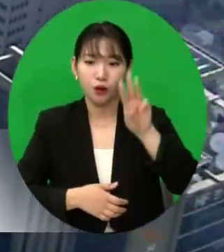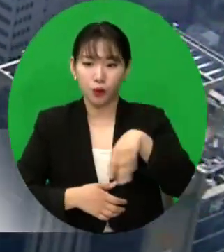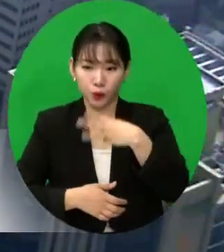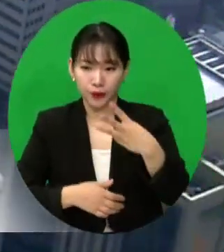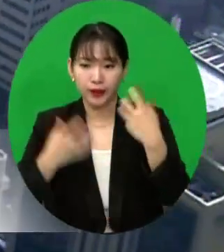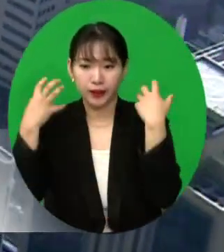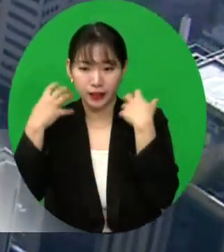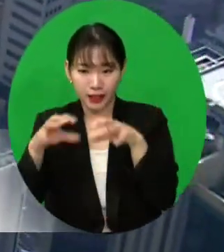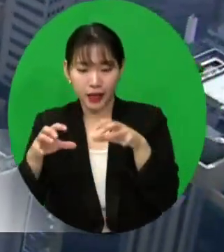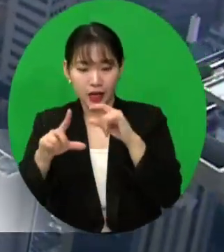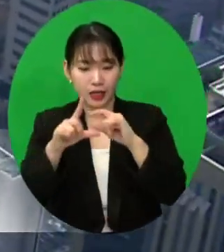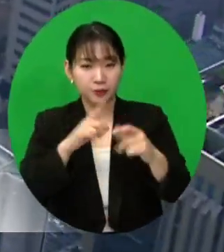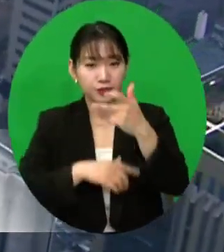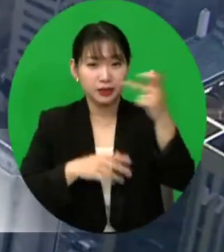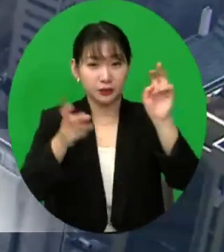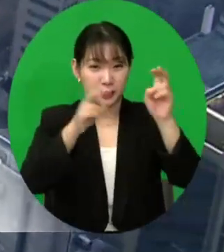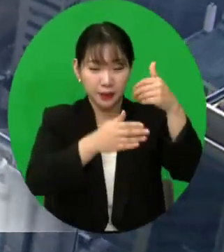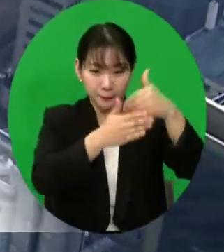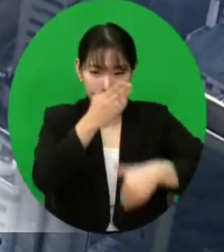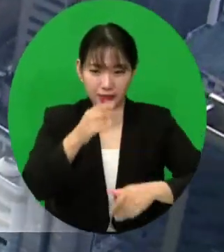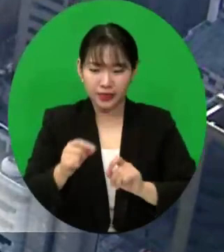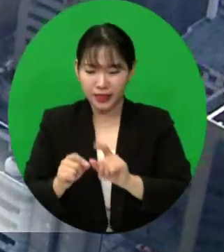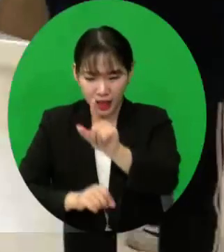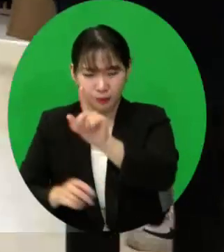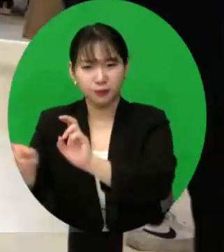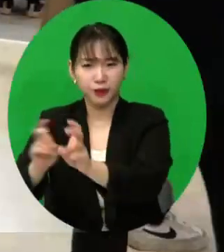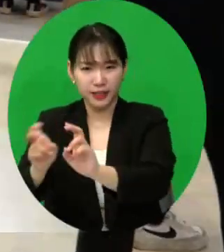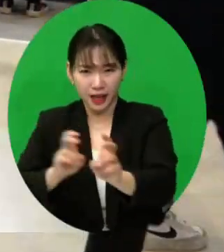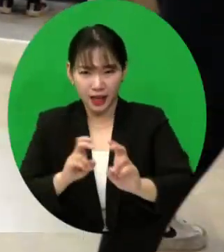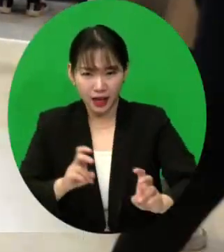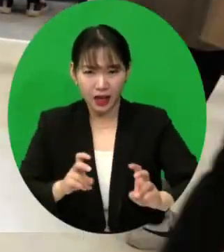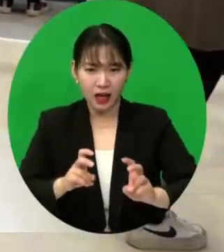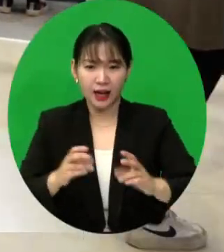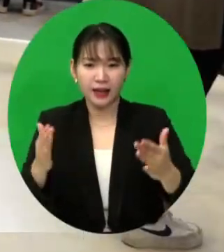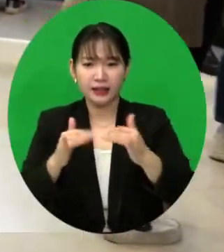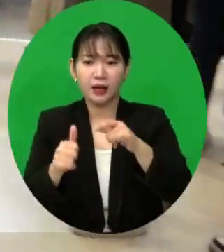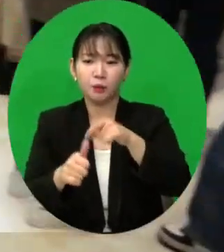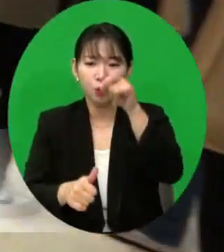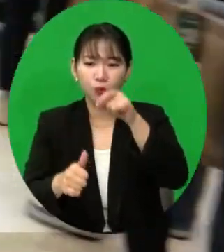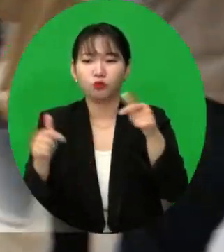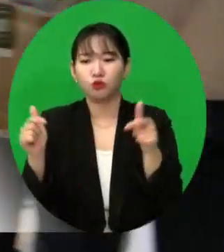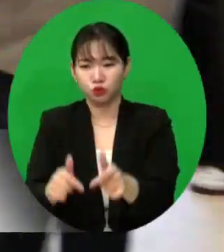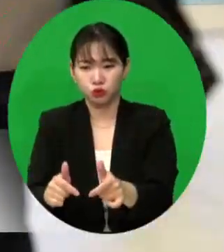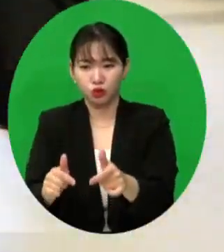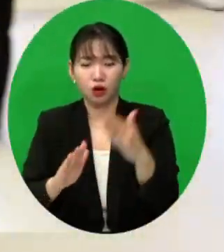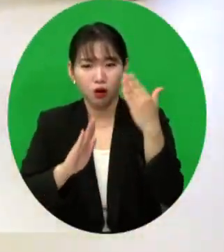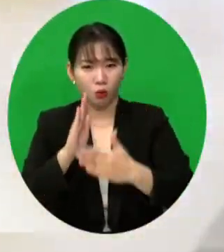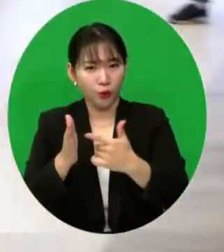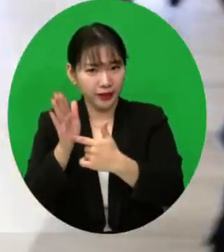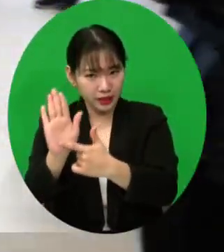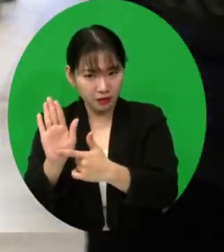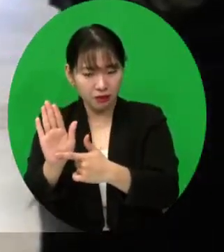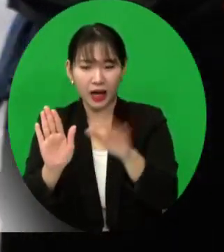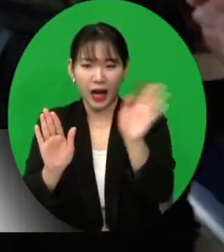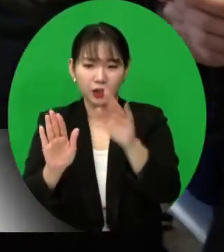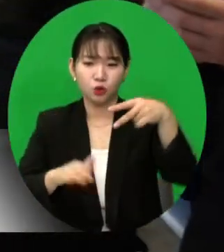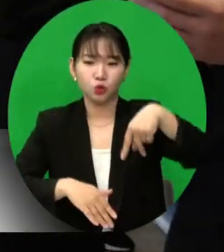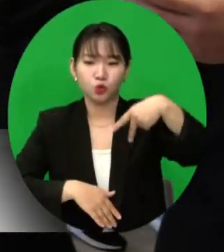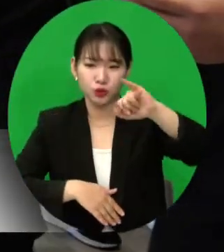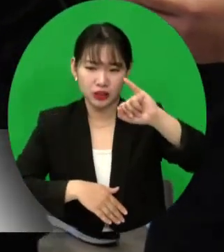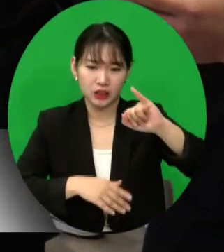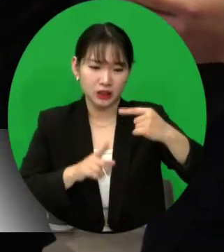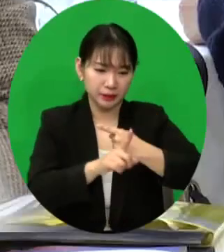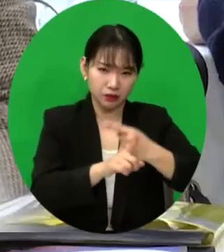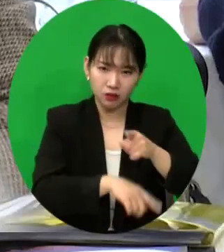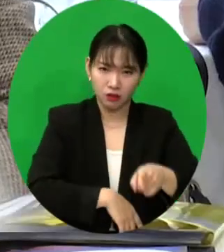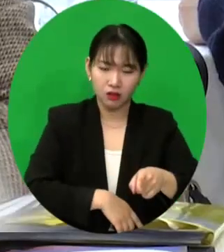등 일부 대기업을 제외한 많은 기업들이 채용 규모를 줄이거나 공개 채용을 수시 채용으로 전환하면서